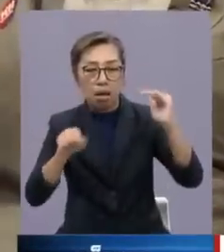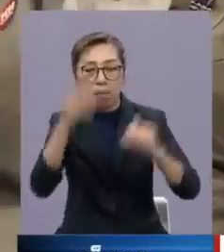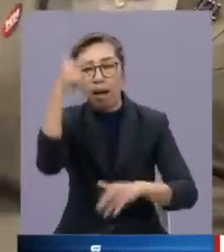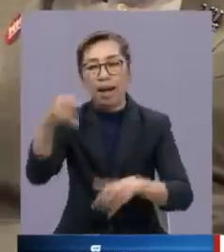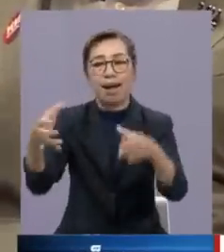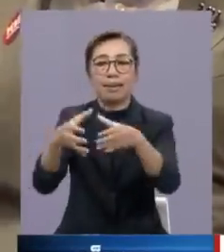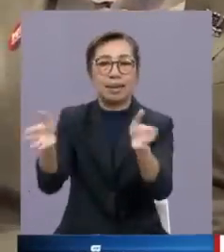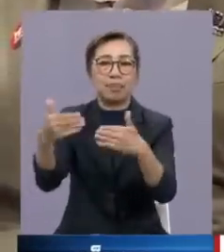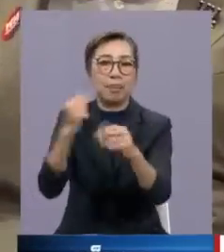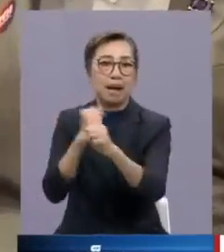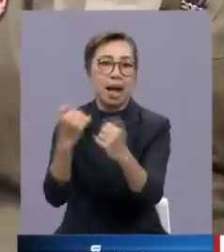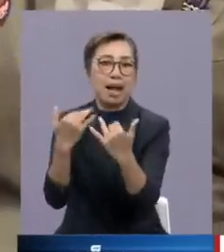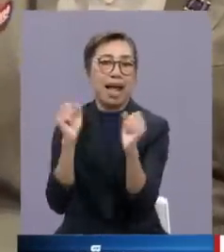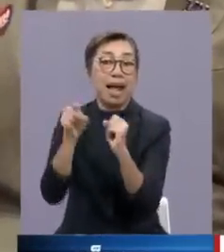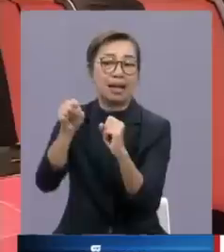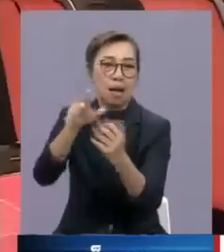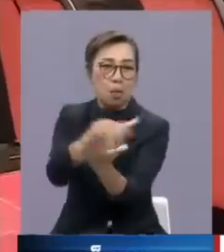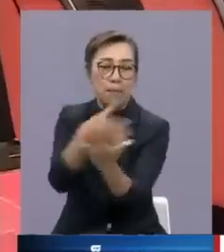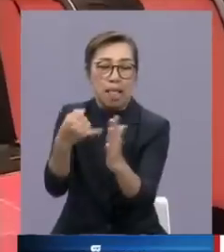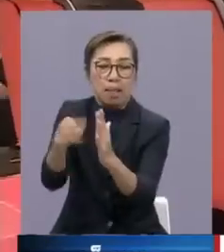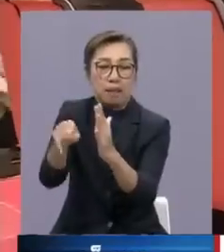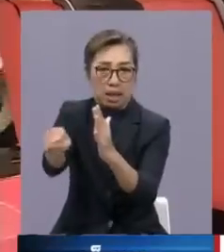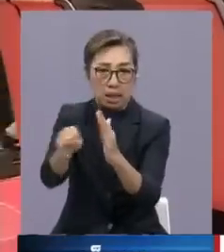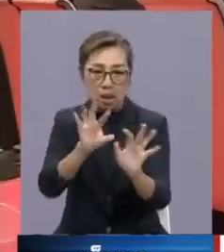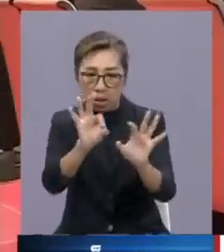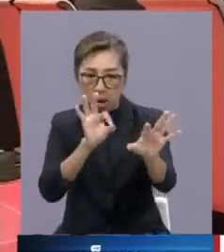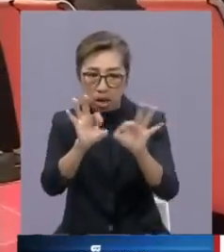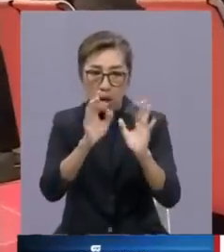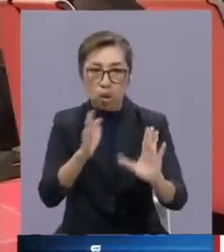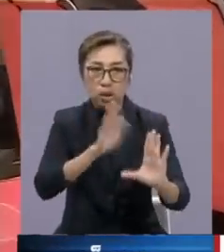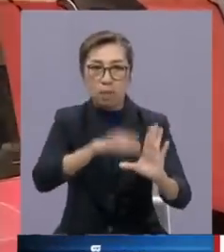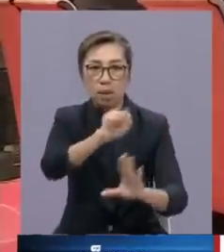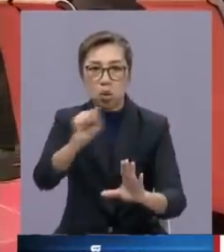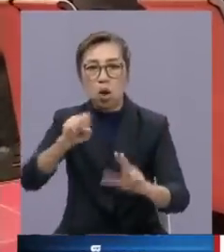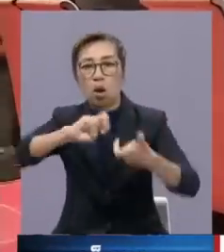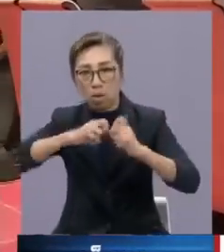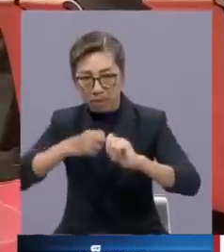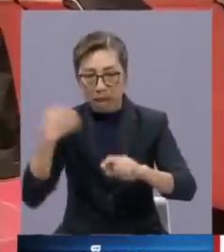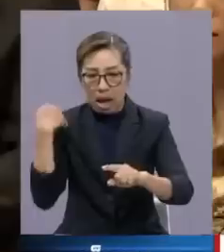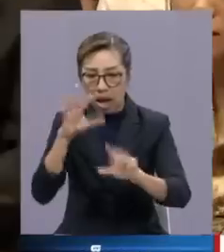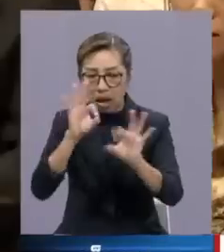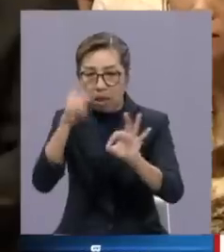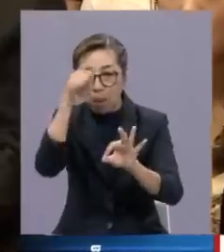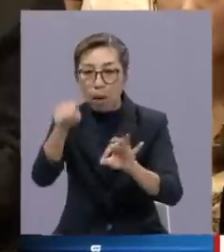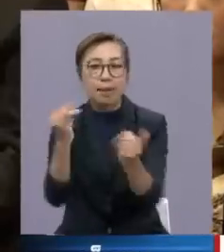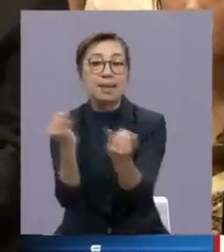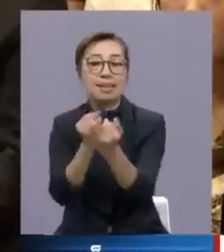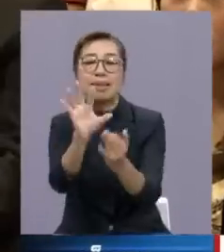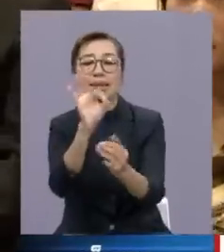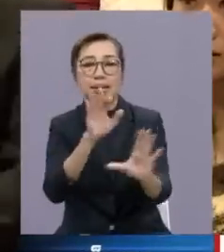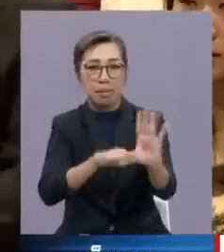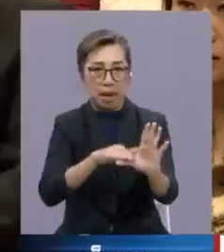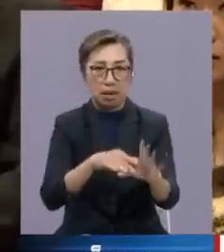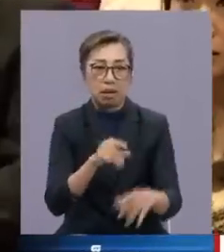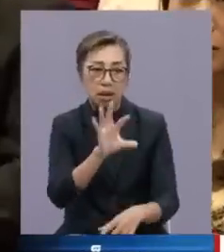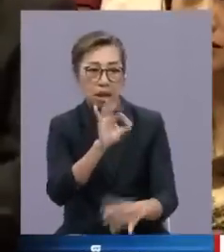พลาดรวมถึงการจัดวางอดีตผู้สมัครส.ส.ในหลายพื้นที่มีปัญหาเพราะเป็นการเล่นพรรคเล่นพวกจนเพื่อไท